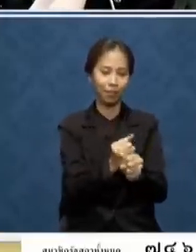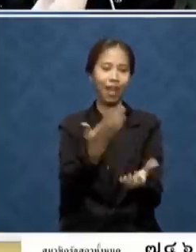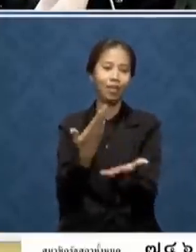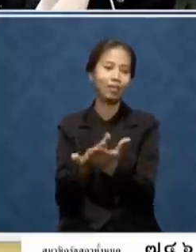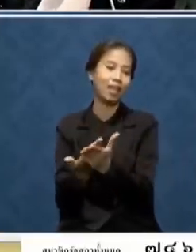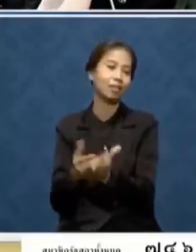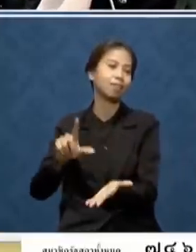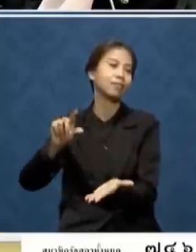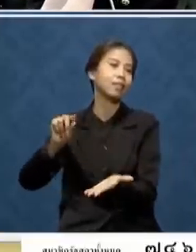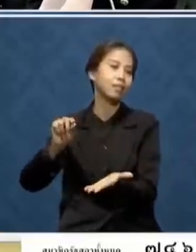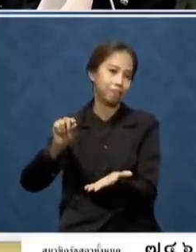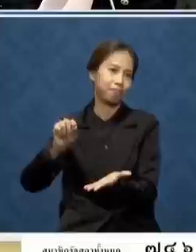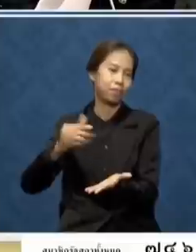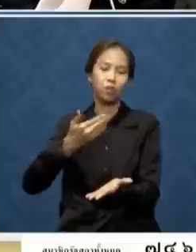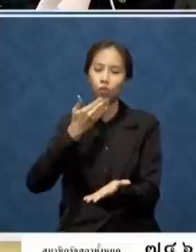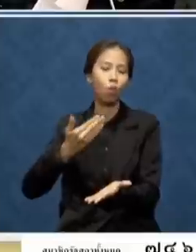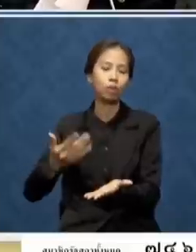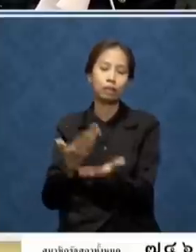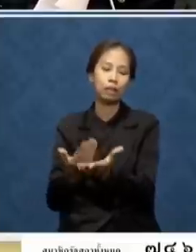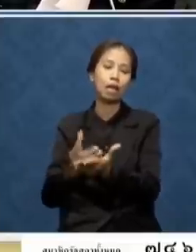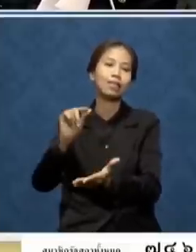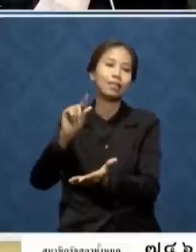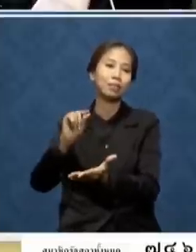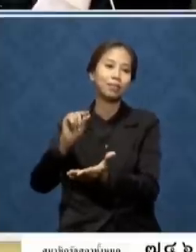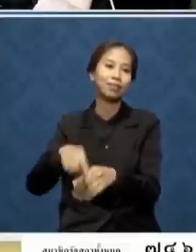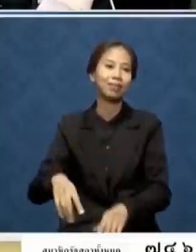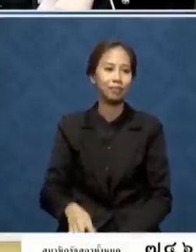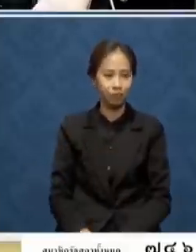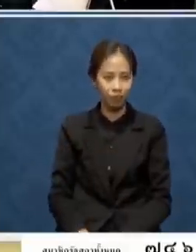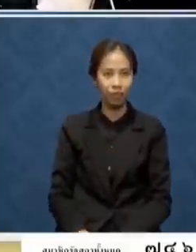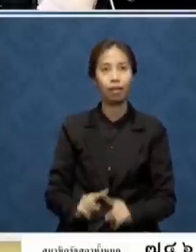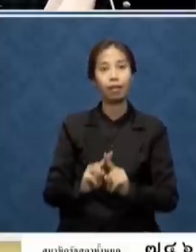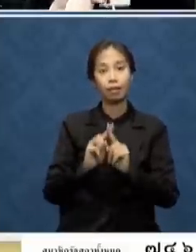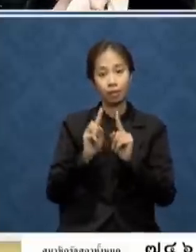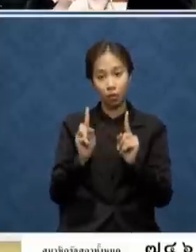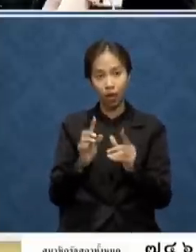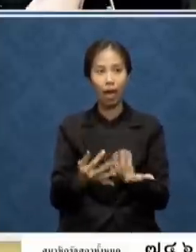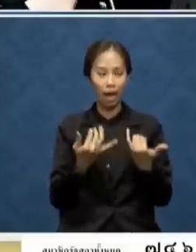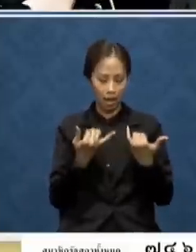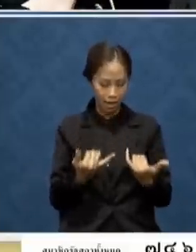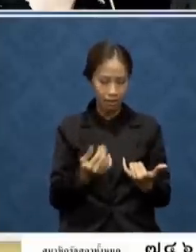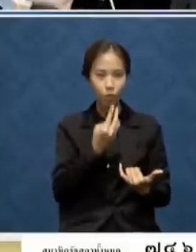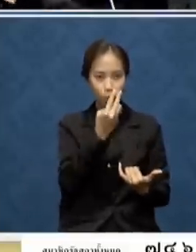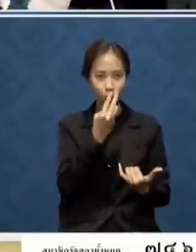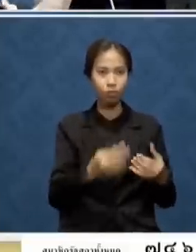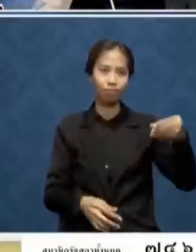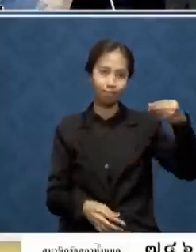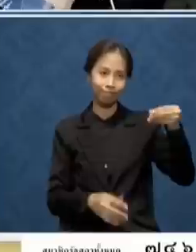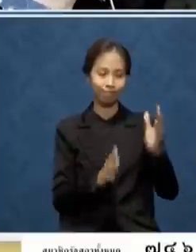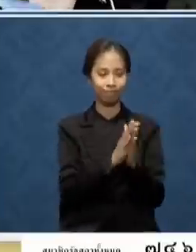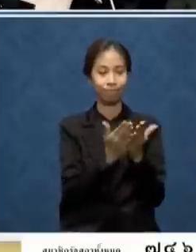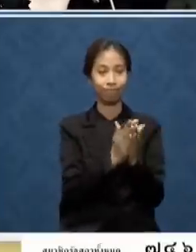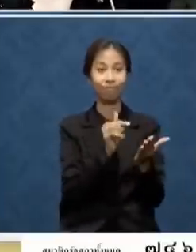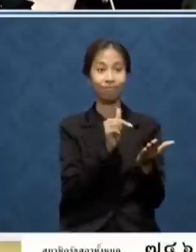บริการ 20บาทตลอดสายค่ะคุณๆมั้ยคะแต่พอมาดูในเล่มนี้นะคะพดูในเล่มนี้ก็